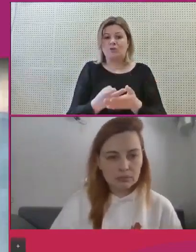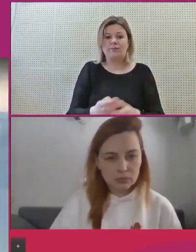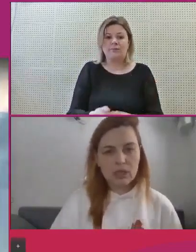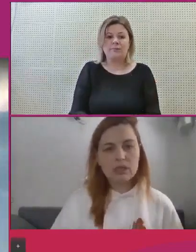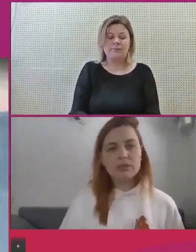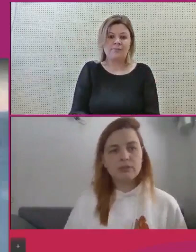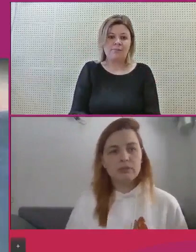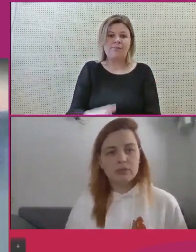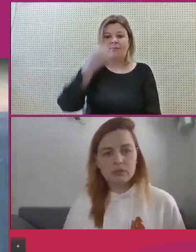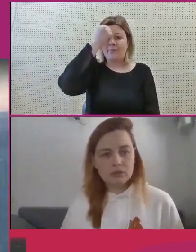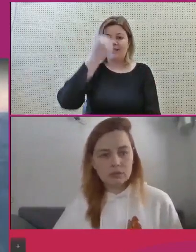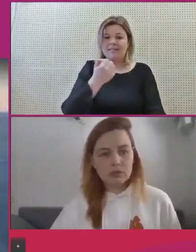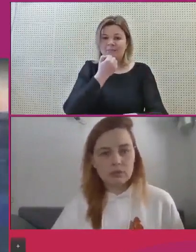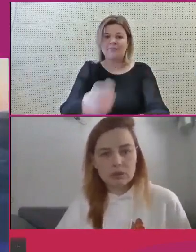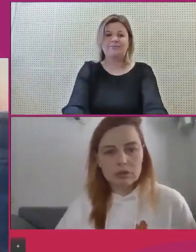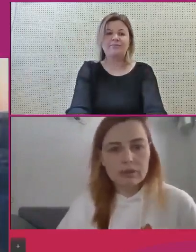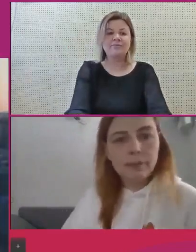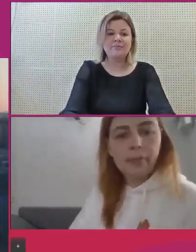Там. Ага, спасибо.